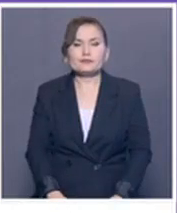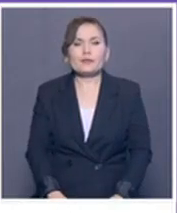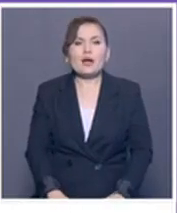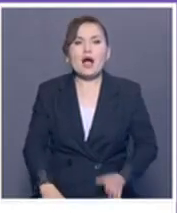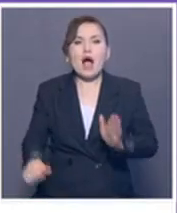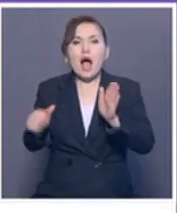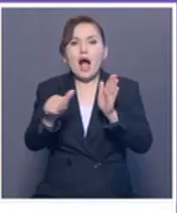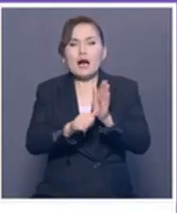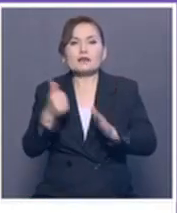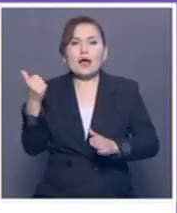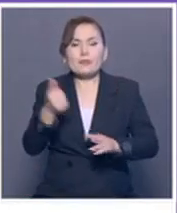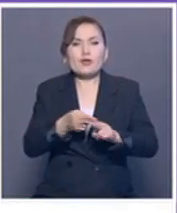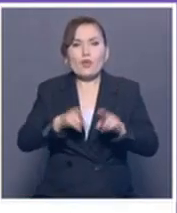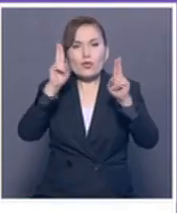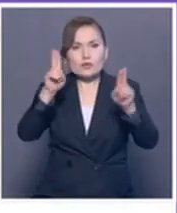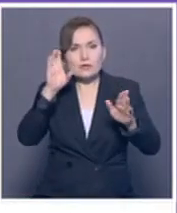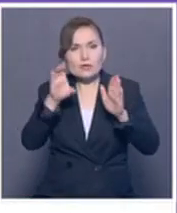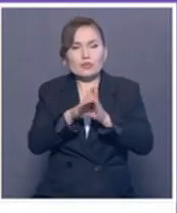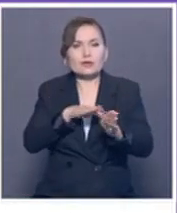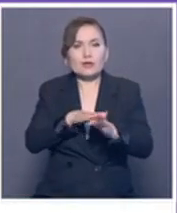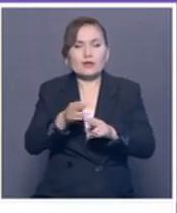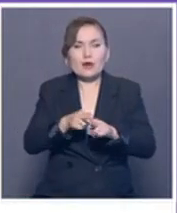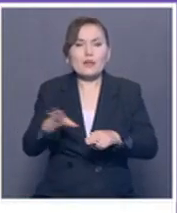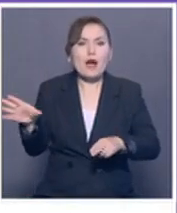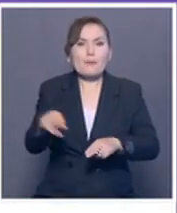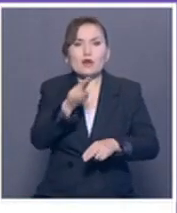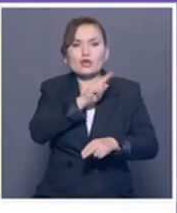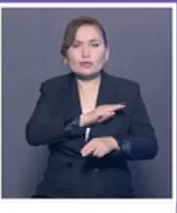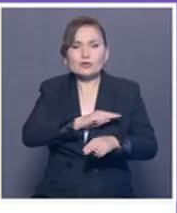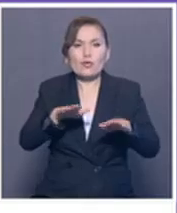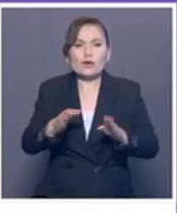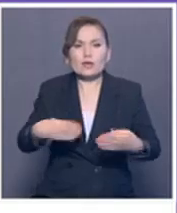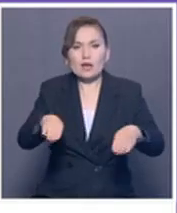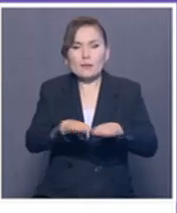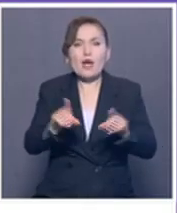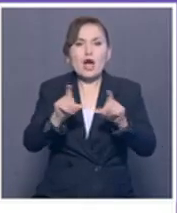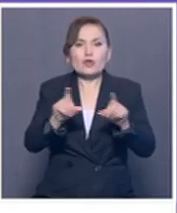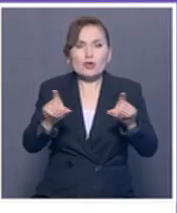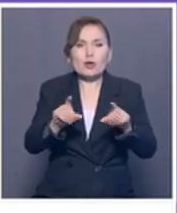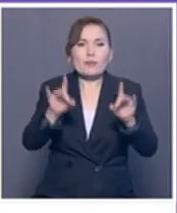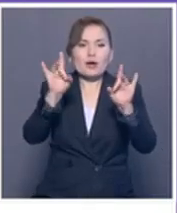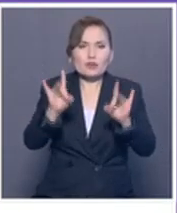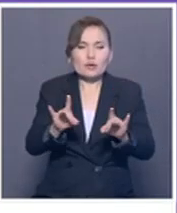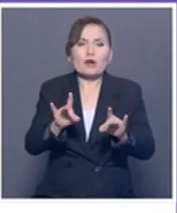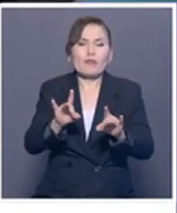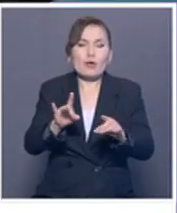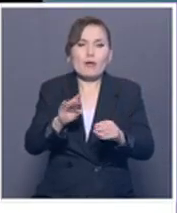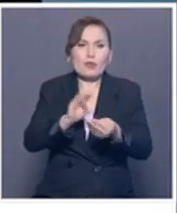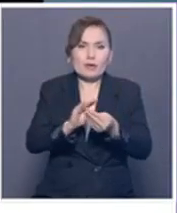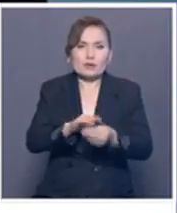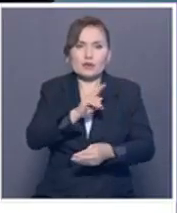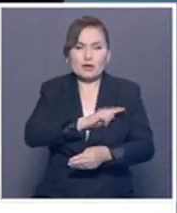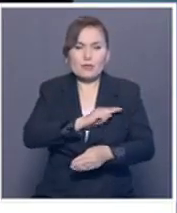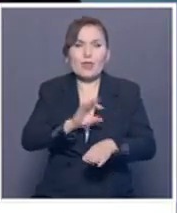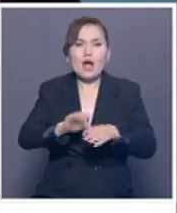Алдағы 6 апта бойы бұл талаптарды сақтау қажет. Мельбурнде барлық жұмыс орындары жабылды. Тек дүкендер мен дәмханалардың қызмет етуіне рұқсат.